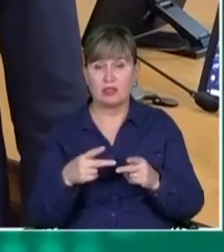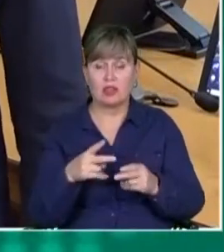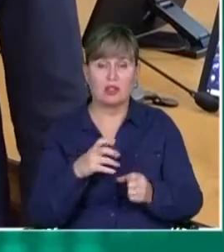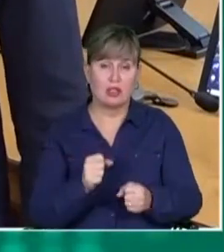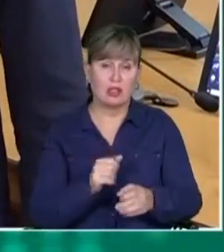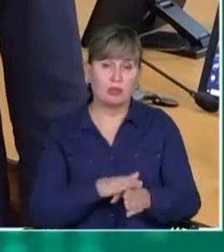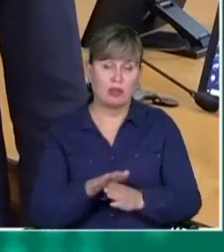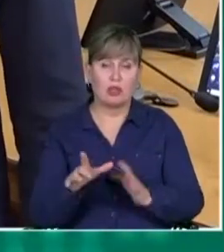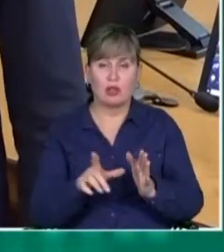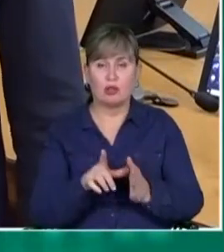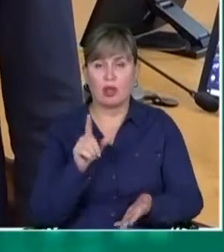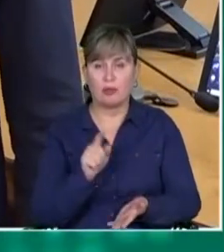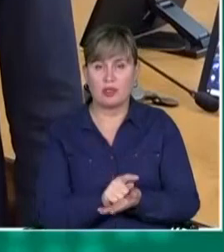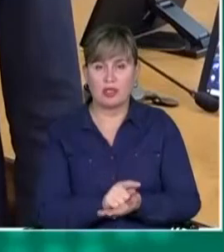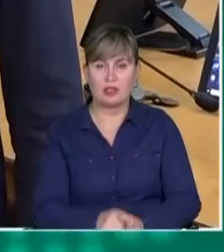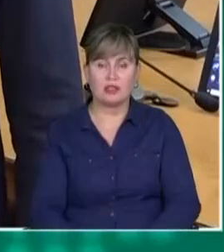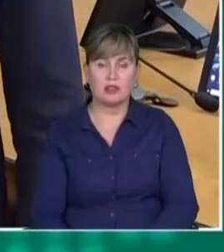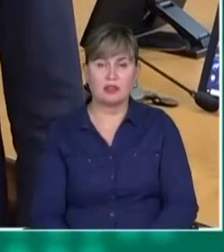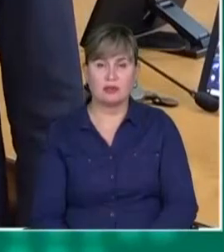исполнения налоговых обязательств.